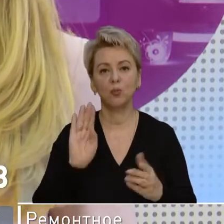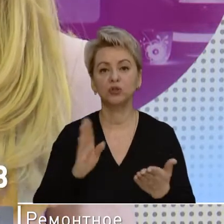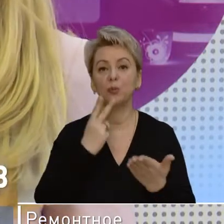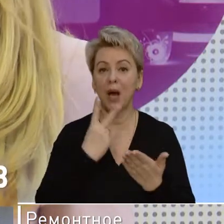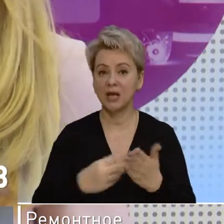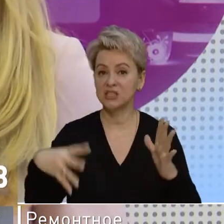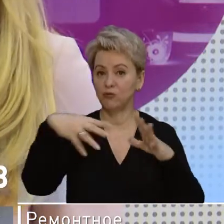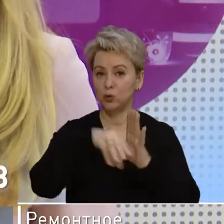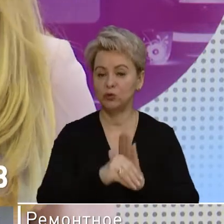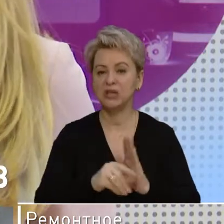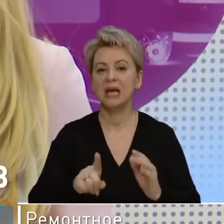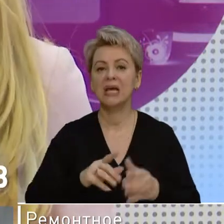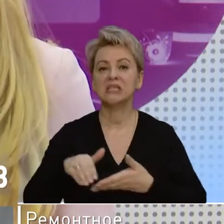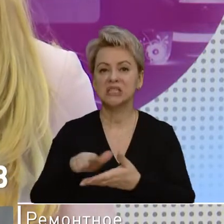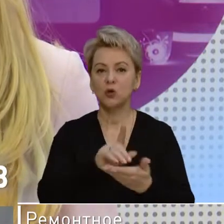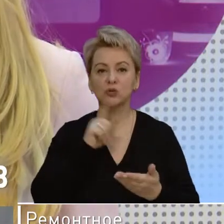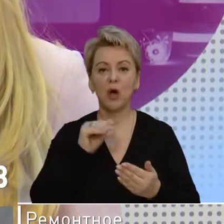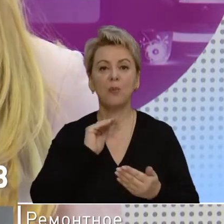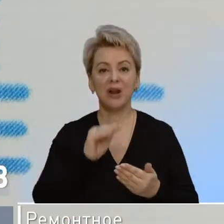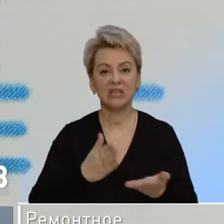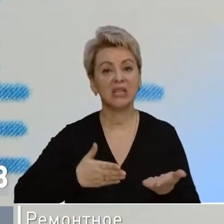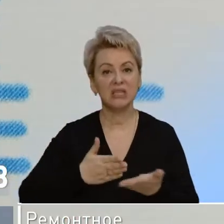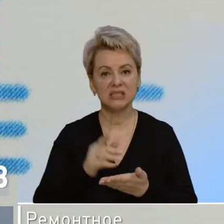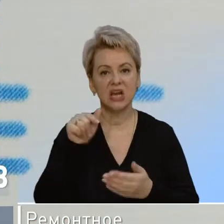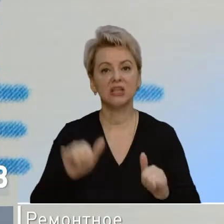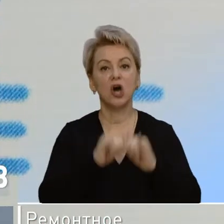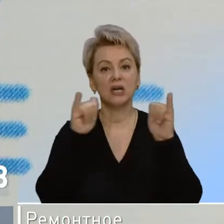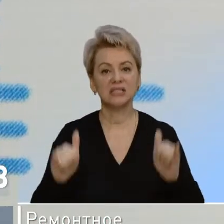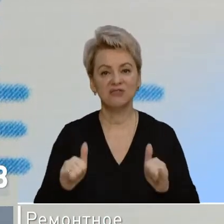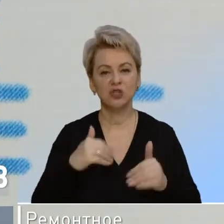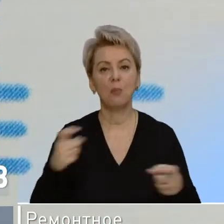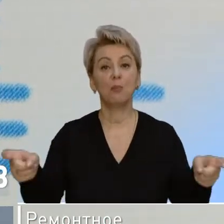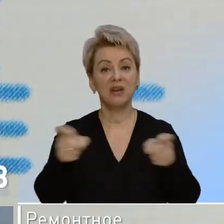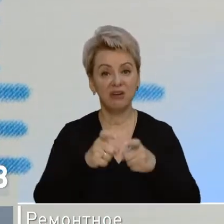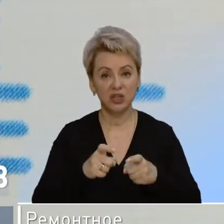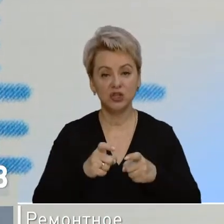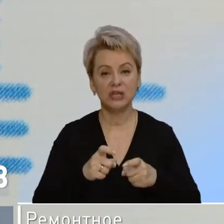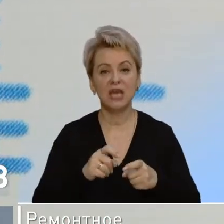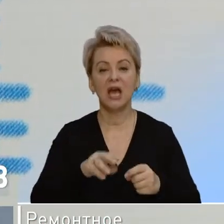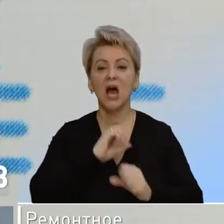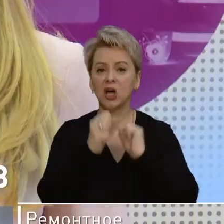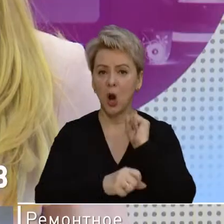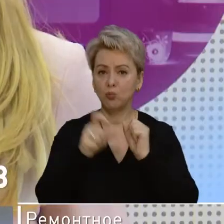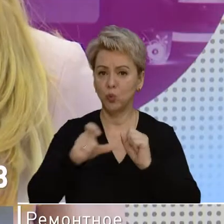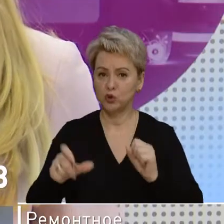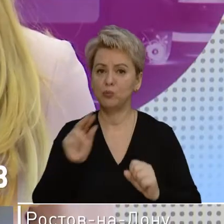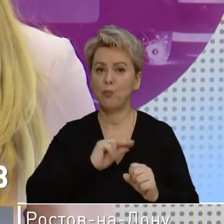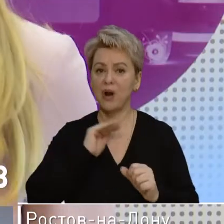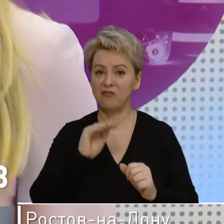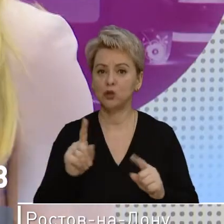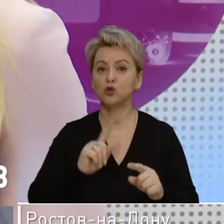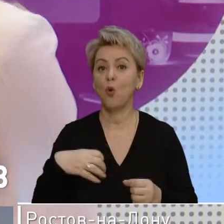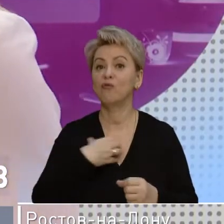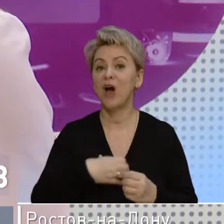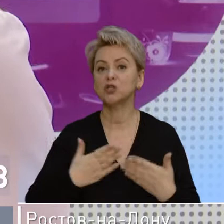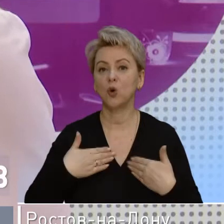представлена. Союз молодых профессионалов все-таки нацелен на развитие, на привлечение внимания к рабочим профессиям. То, что очень важно,